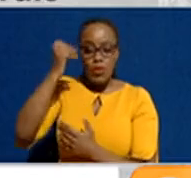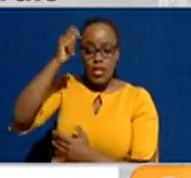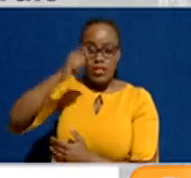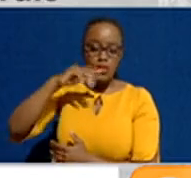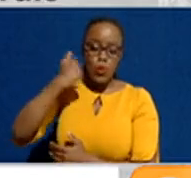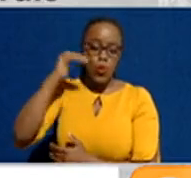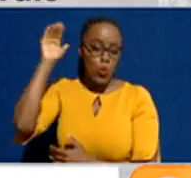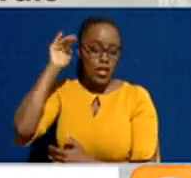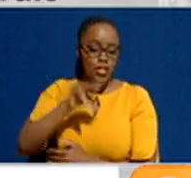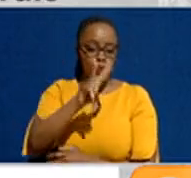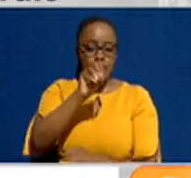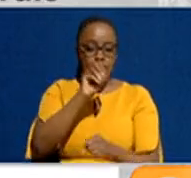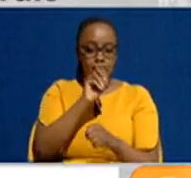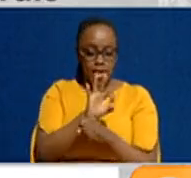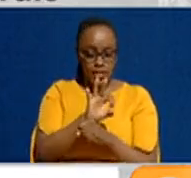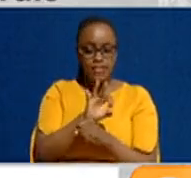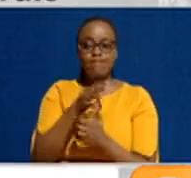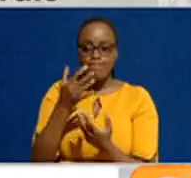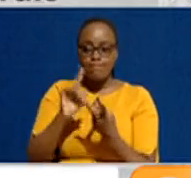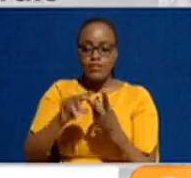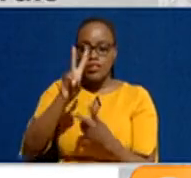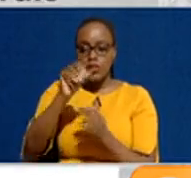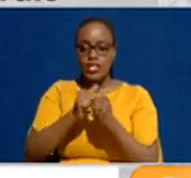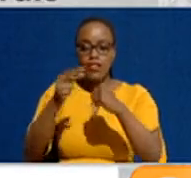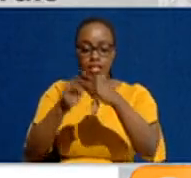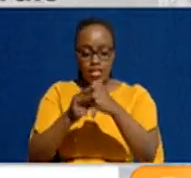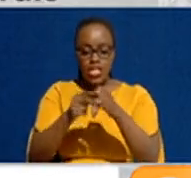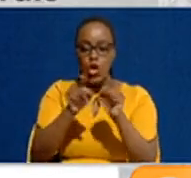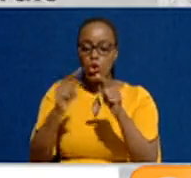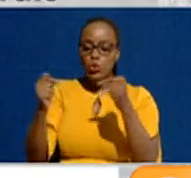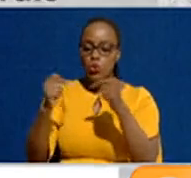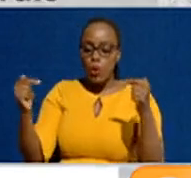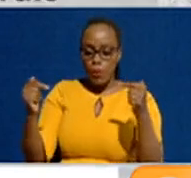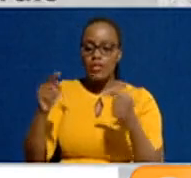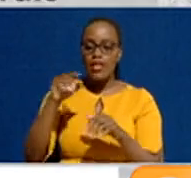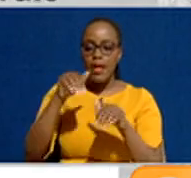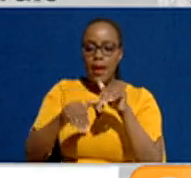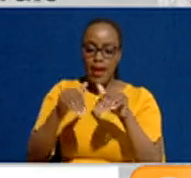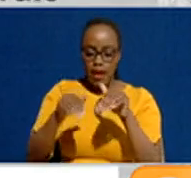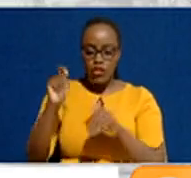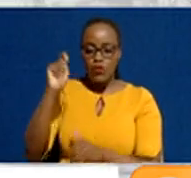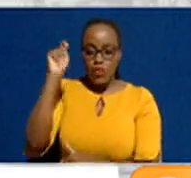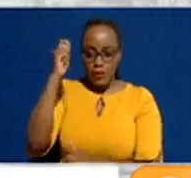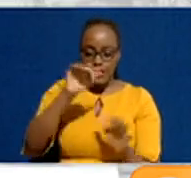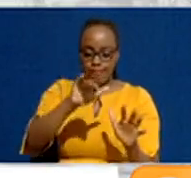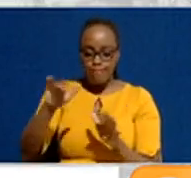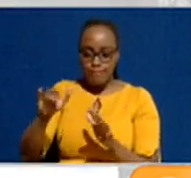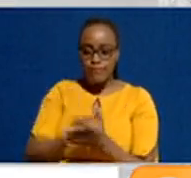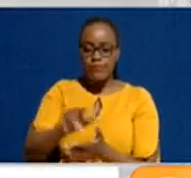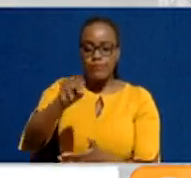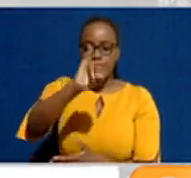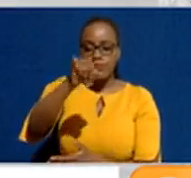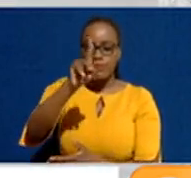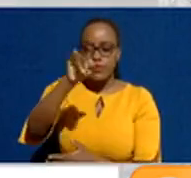waliosikiza kesi za mwaka 2013 na 2017 za kupinga matokeo ya uchaguzi wa urais. Jaji Njoki